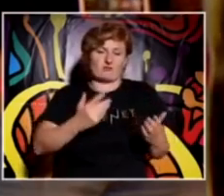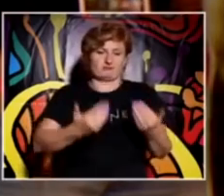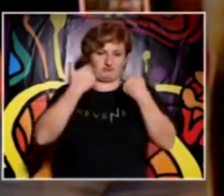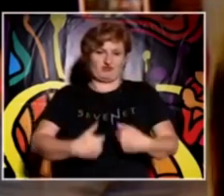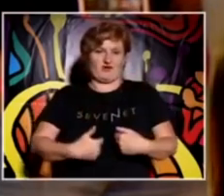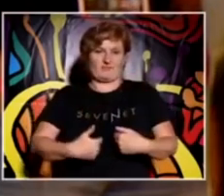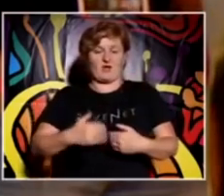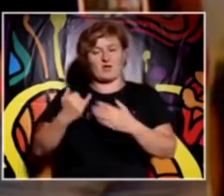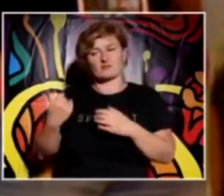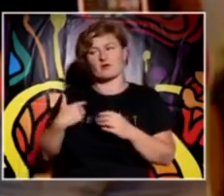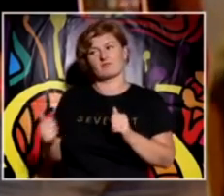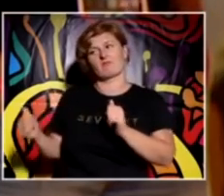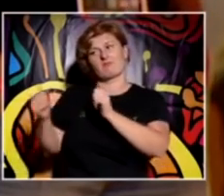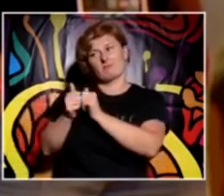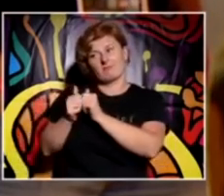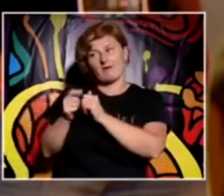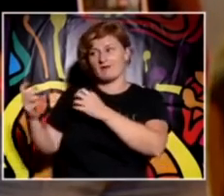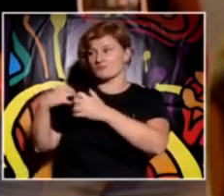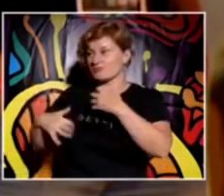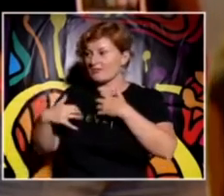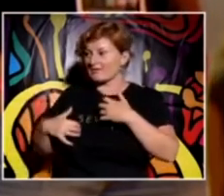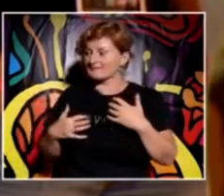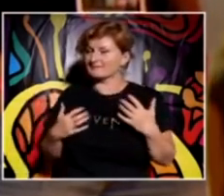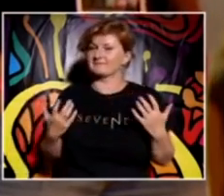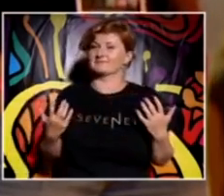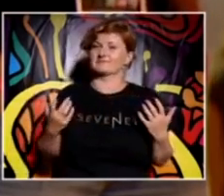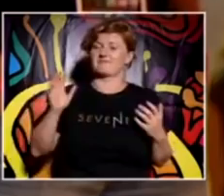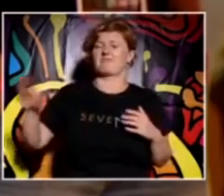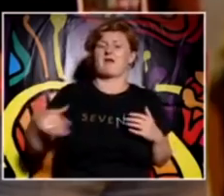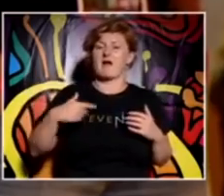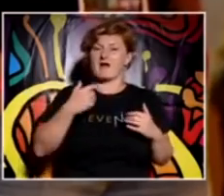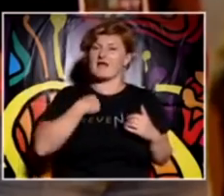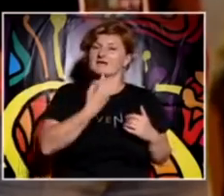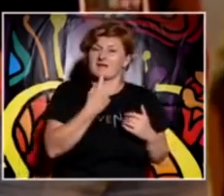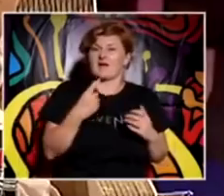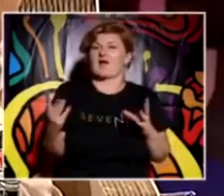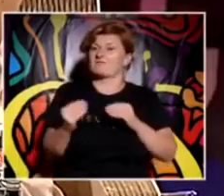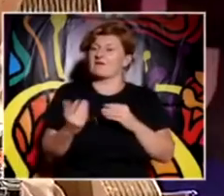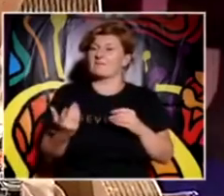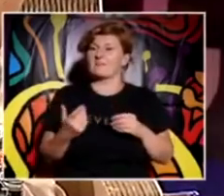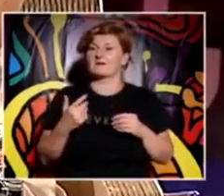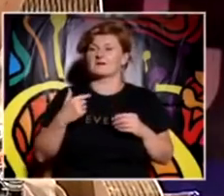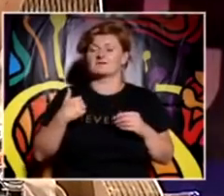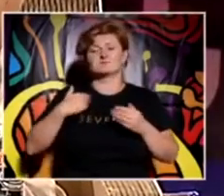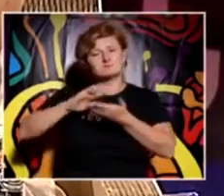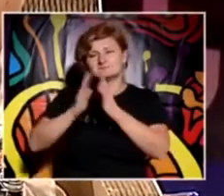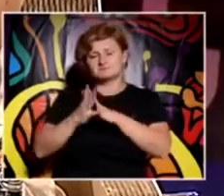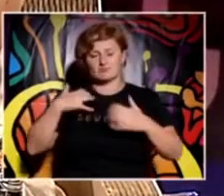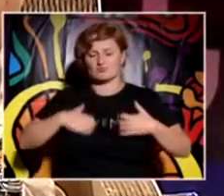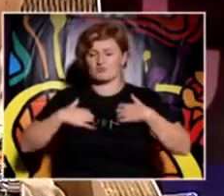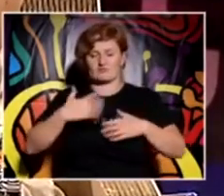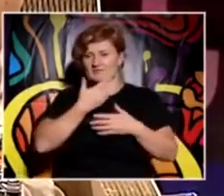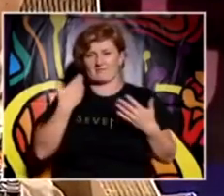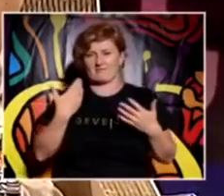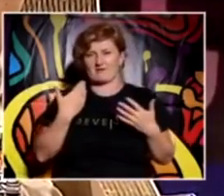już druga osoba i jej złość, no to co mnie to obchodzi? Myślę, że my się jakoś tak na siebie nie złościmy, wręcz właśnie oboje lubimy